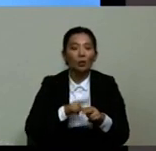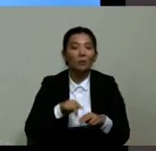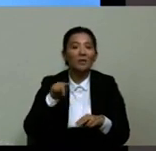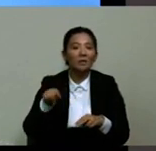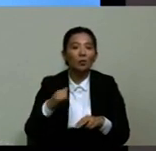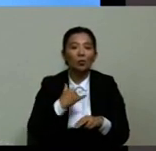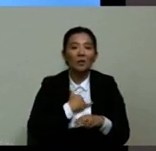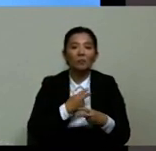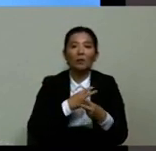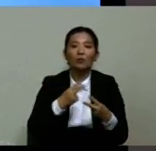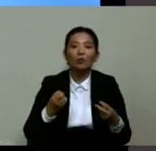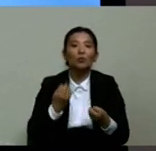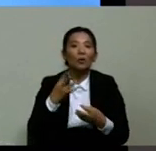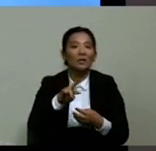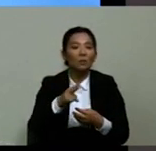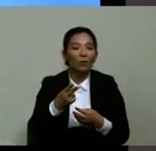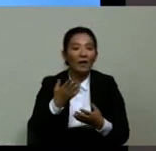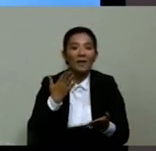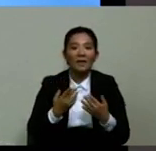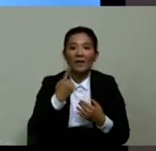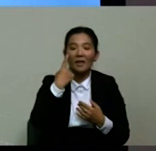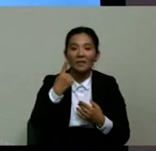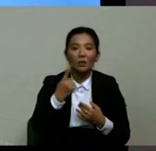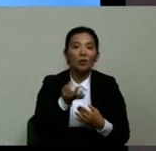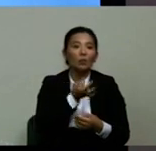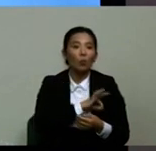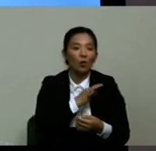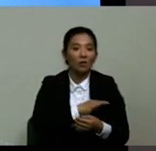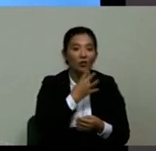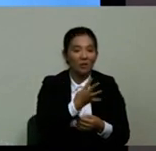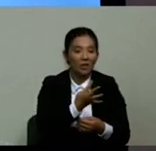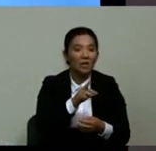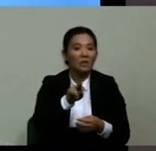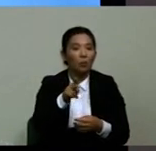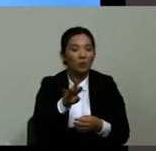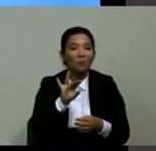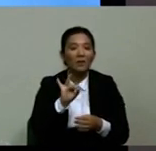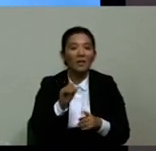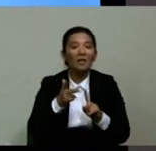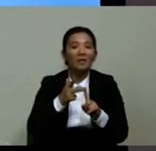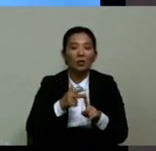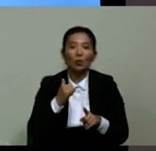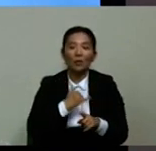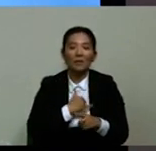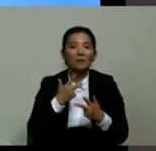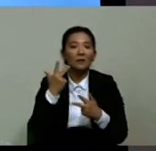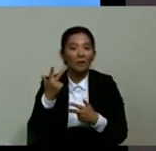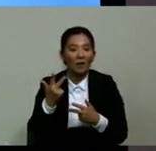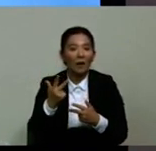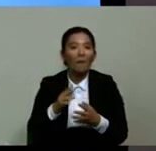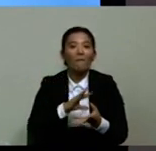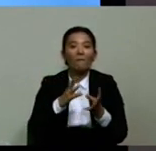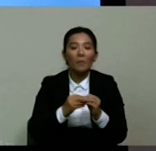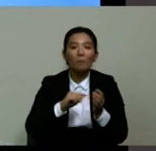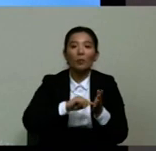здесь у нас получается сколько способов? Если мы один использовали 4 способа, и в третьем у нас 3.